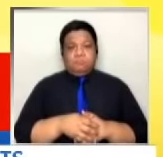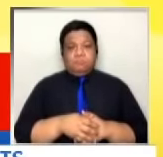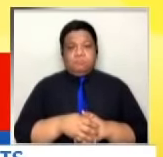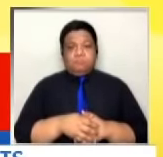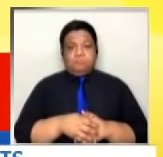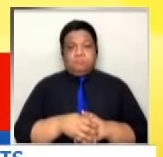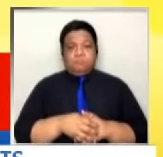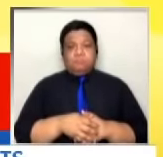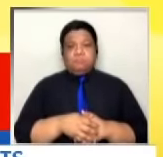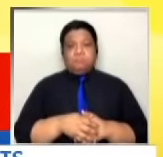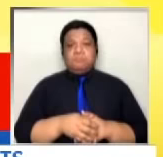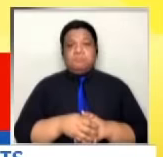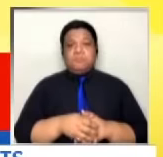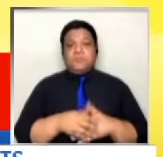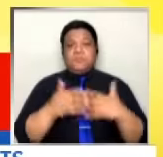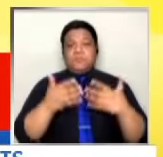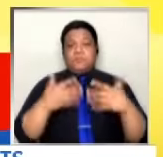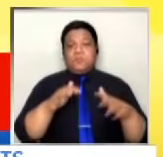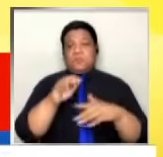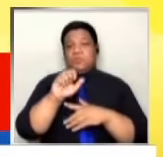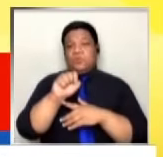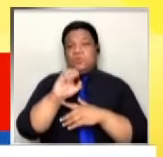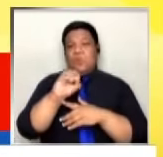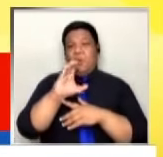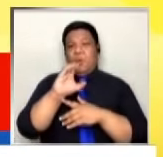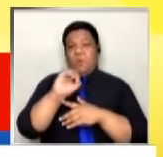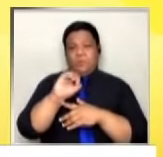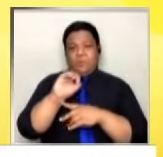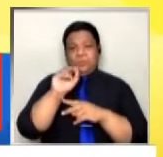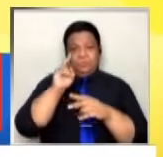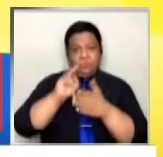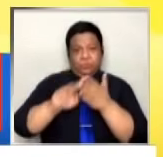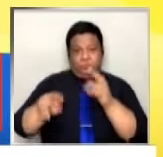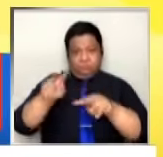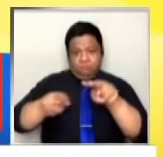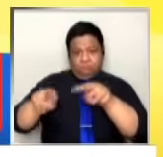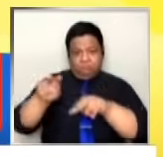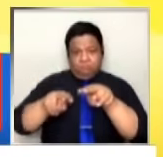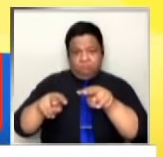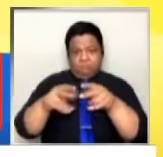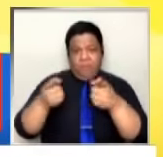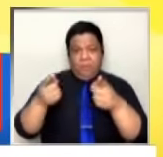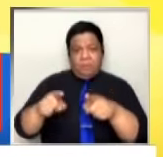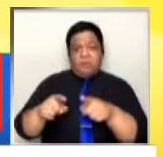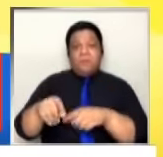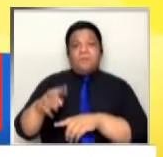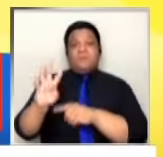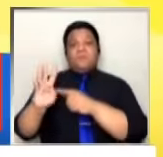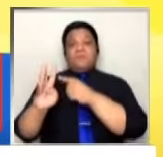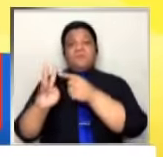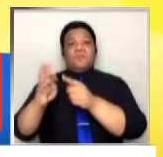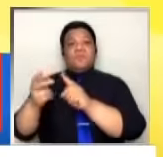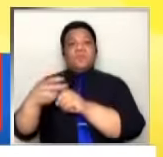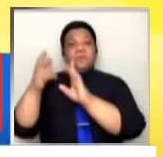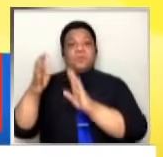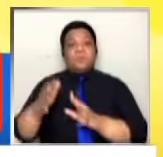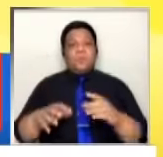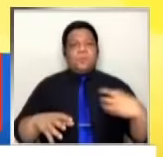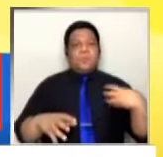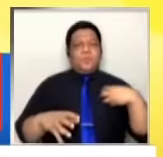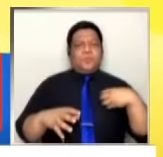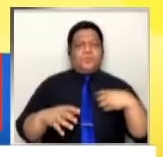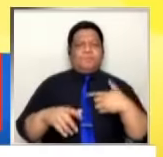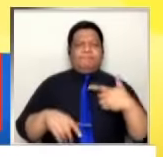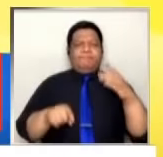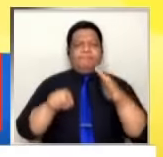Igan ay proseso na ng SOCO yung pinangyarihan ng engkwentro kung saan 4 na umano'y kidnapper ang napatay ng pulisya.